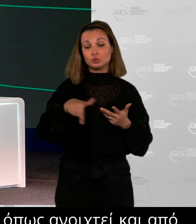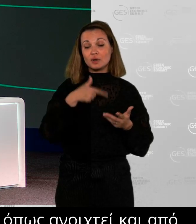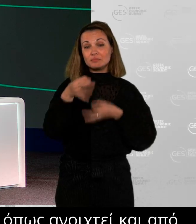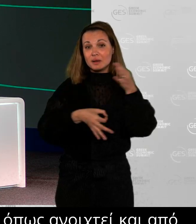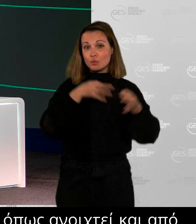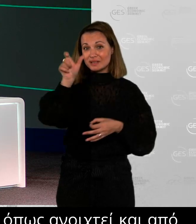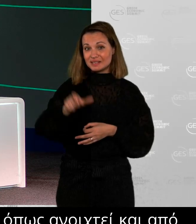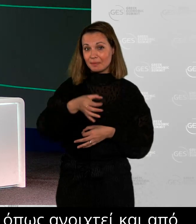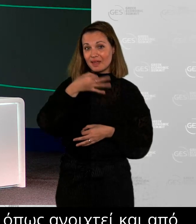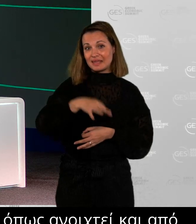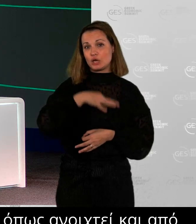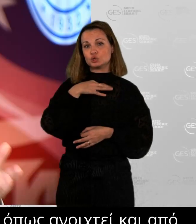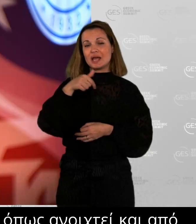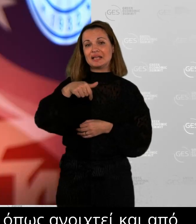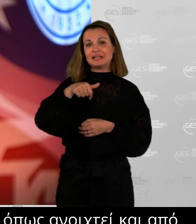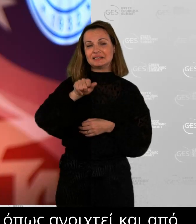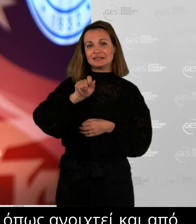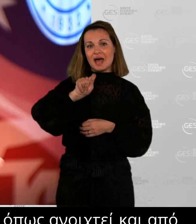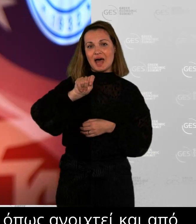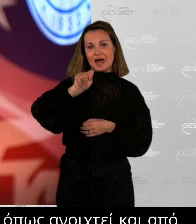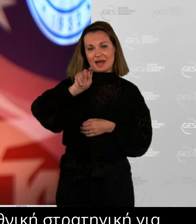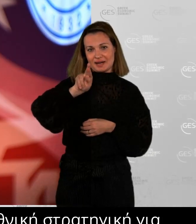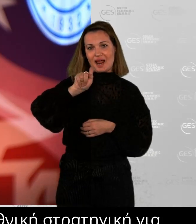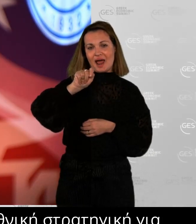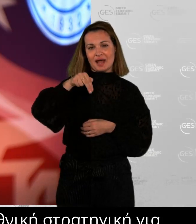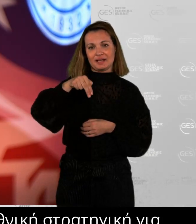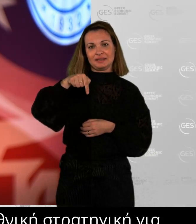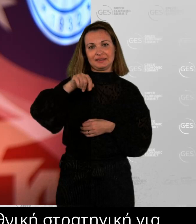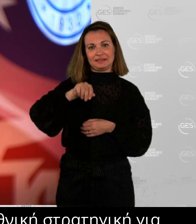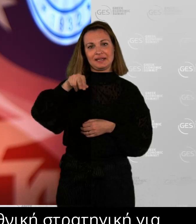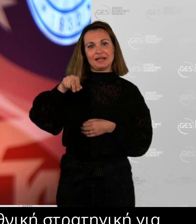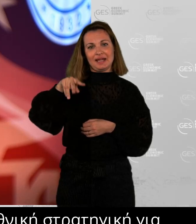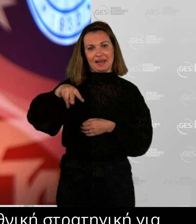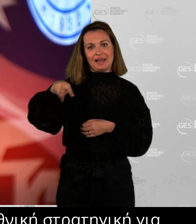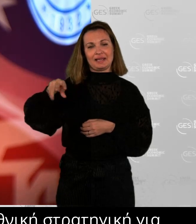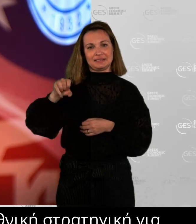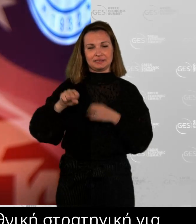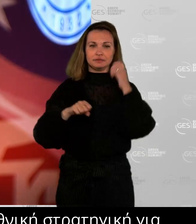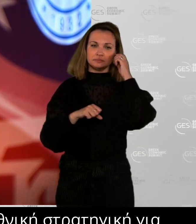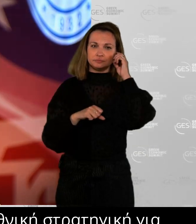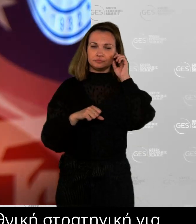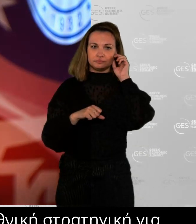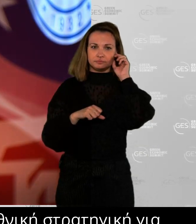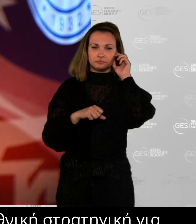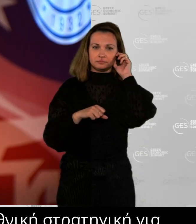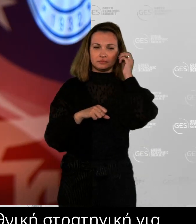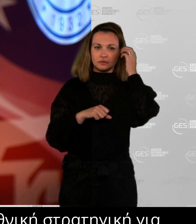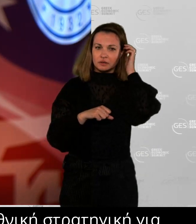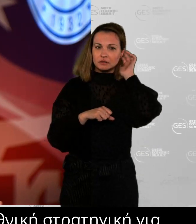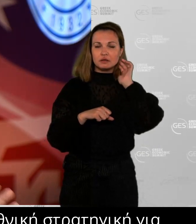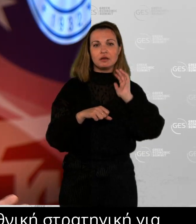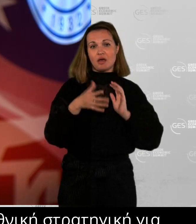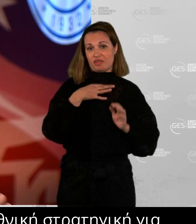για την καινοτομία. Να πω ότι τώρα που μιλάμε είναι σε εξέλιξη μια πολύ σημαντική